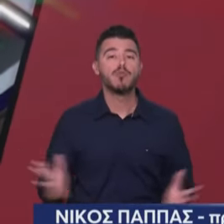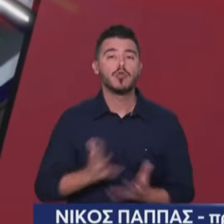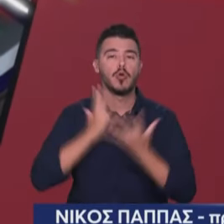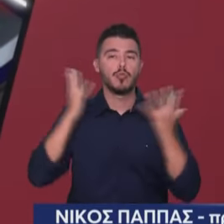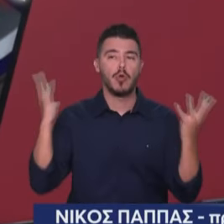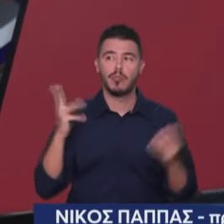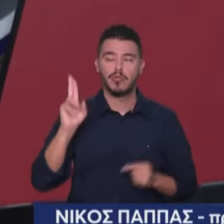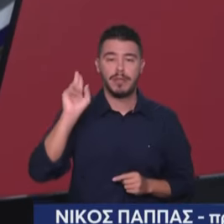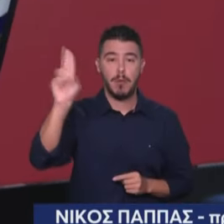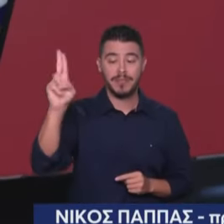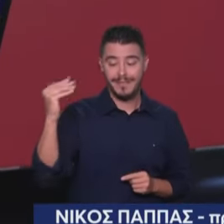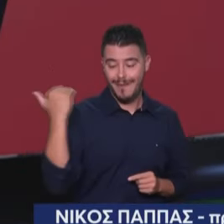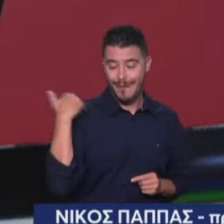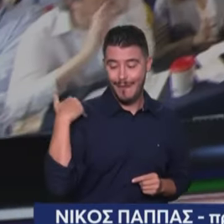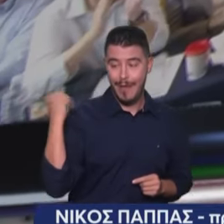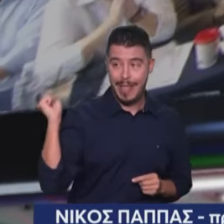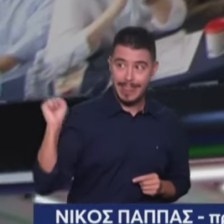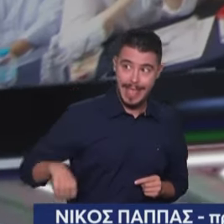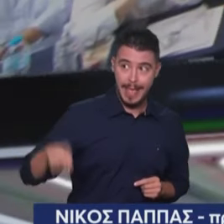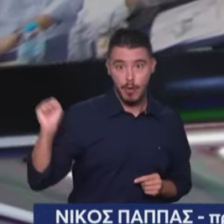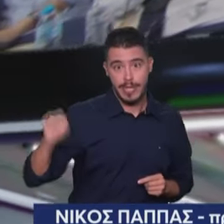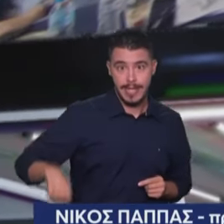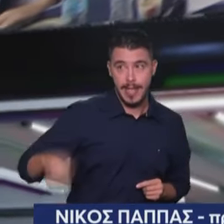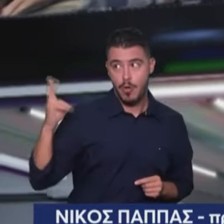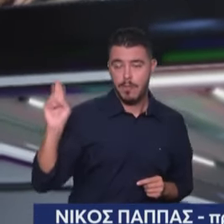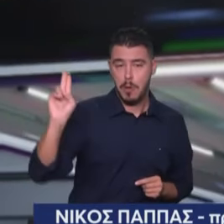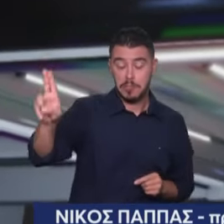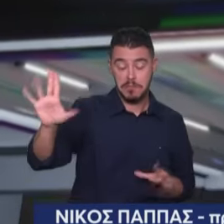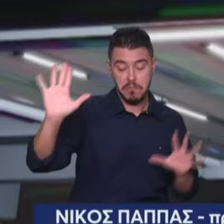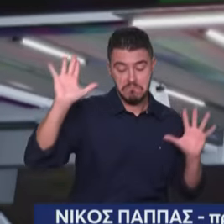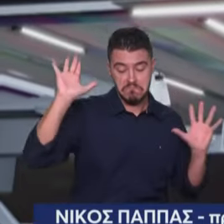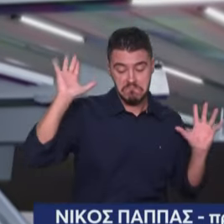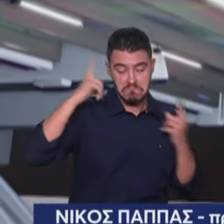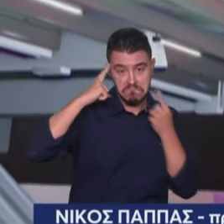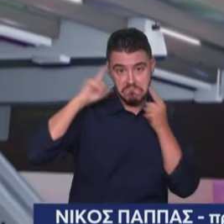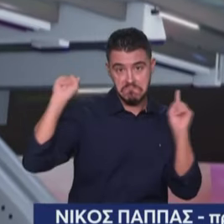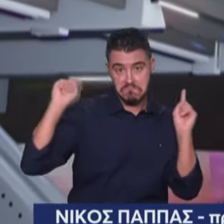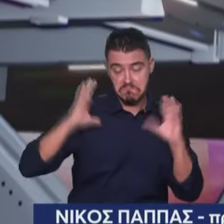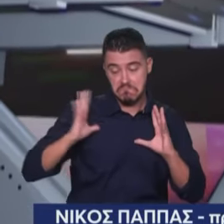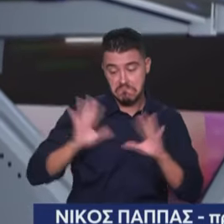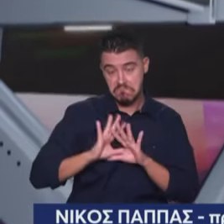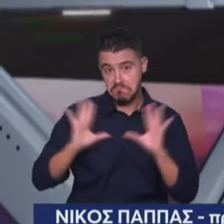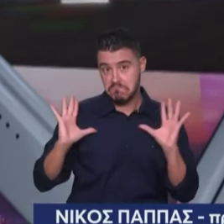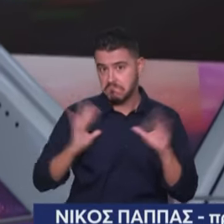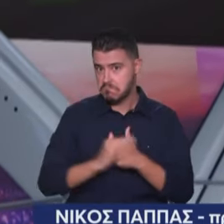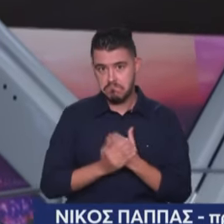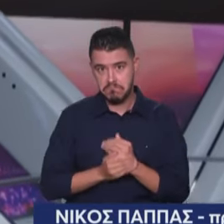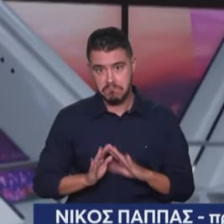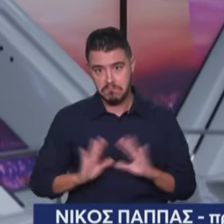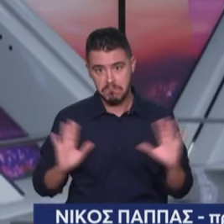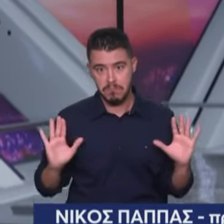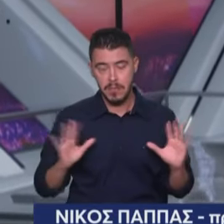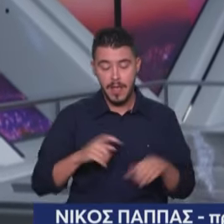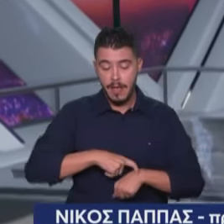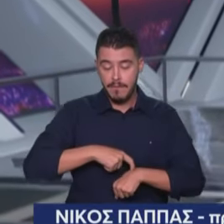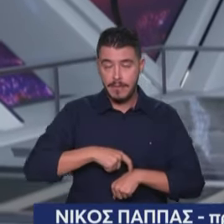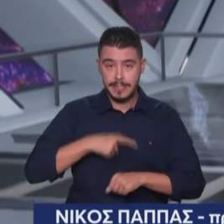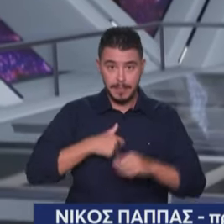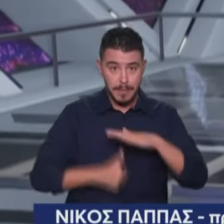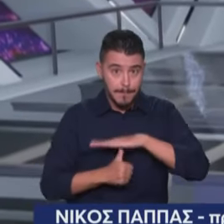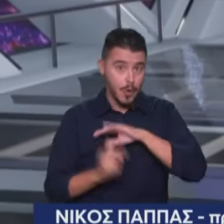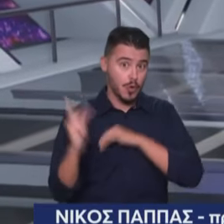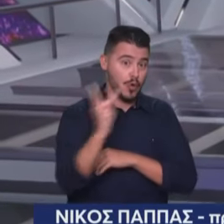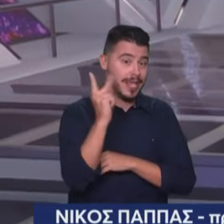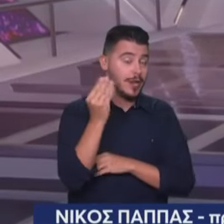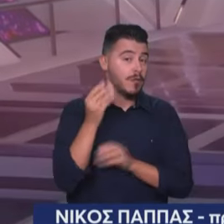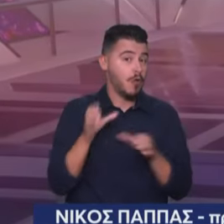τη στιγμή έχω με την ψήφο της κοινοβουλευτικής ομάδας μια θεσμική θέση η οποία δεν μου επιτρέπει και τις